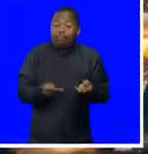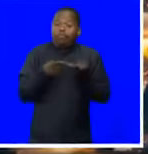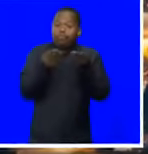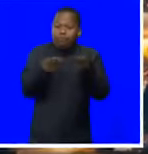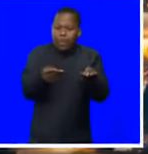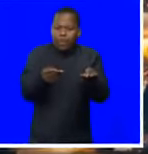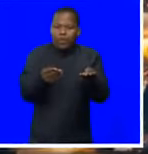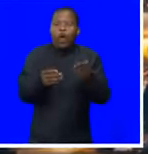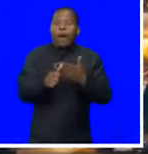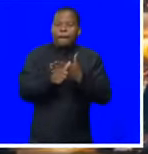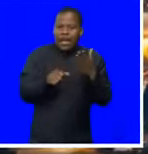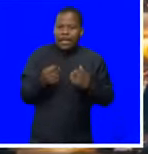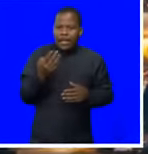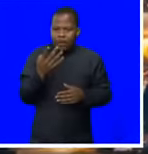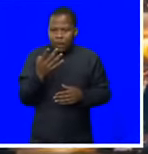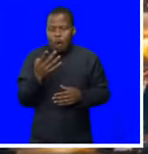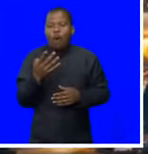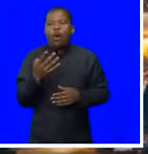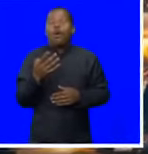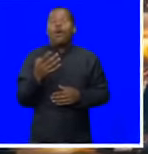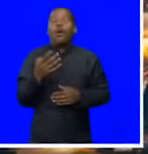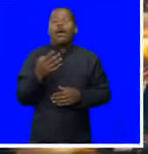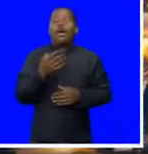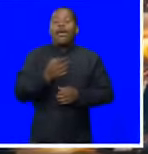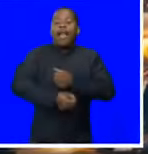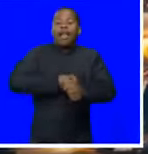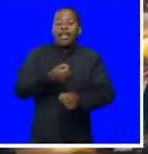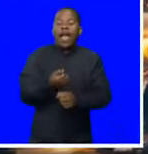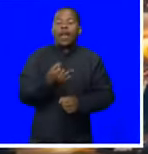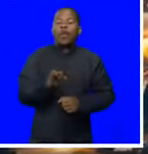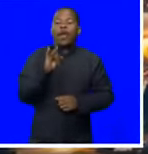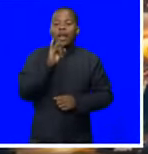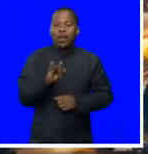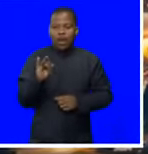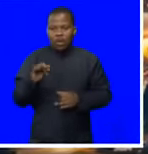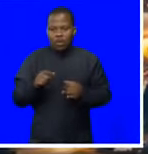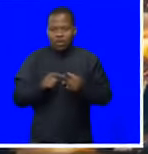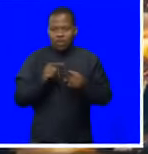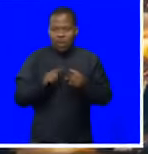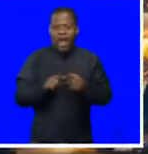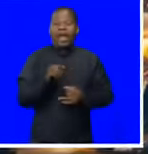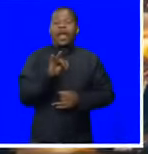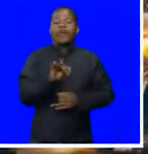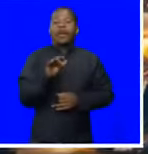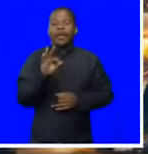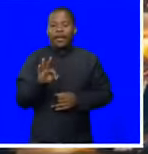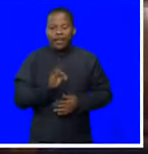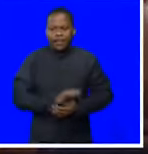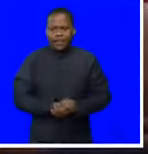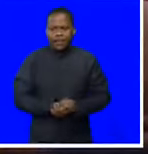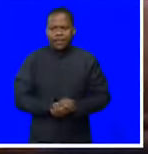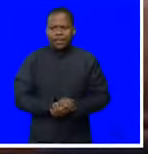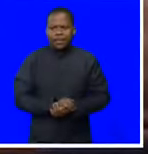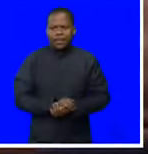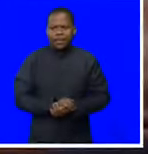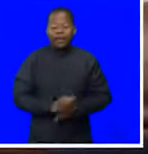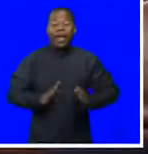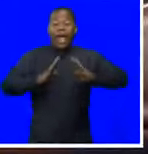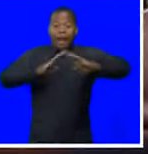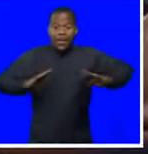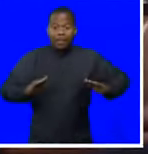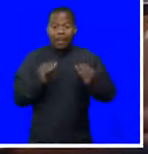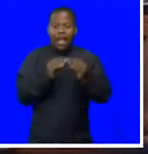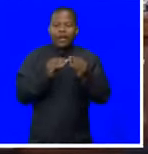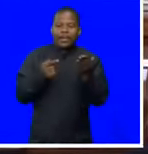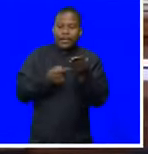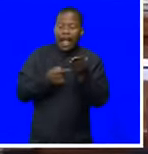kwelitiko layo wesigaba ke sekucala seminyakati mali wahulumende wa 2022-2023 Litiko letindlu